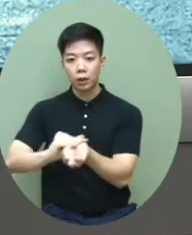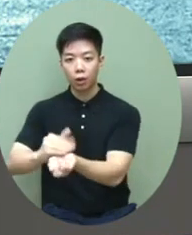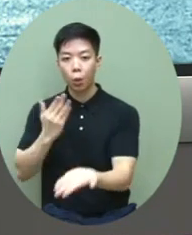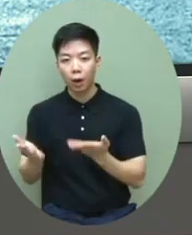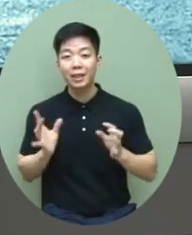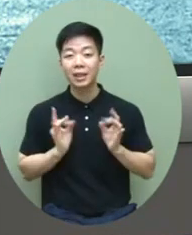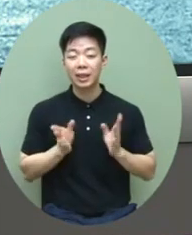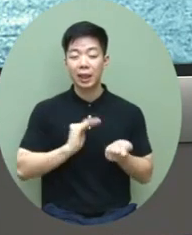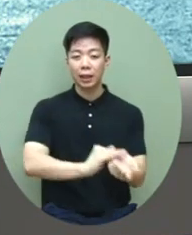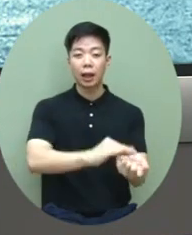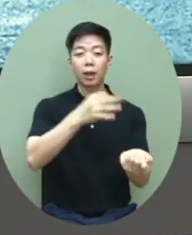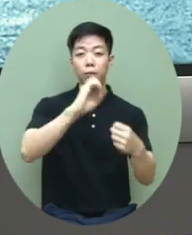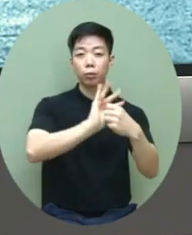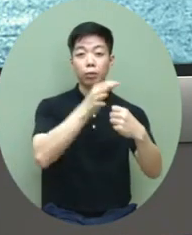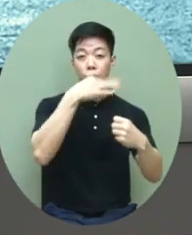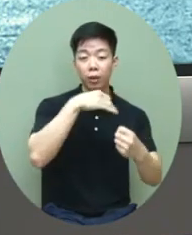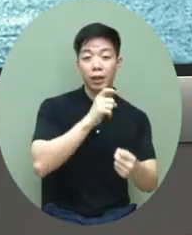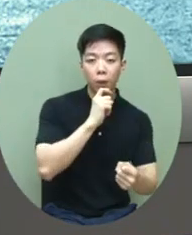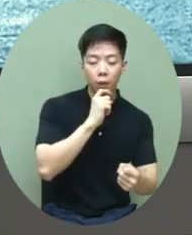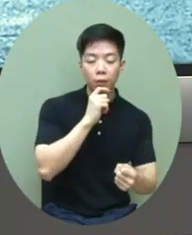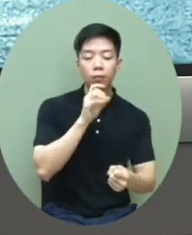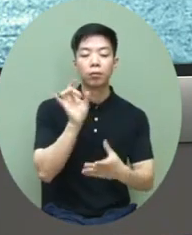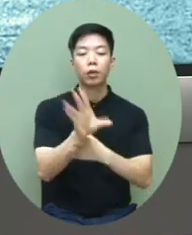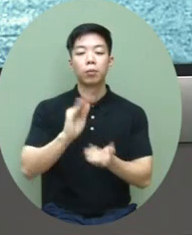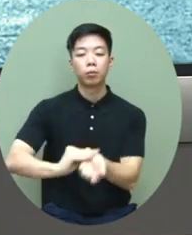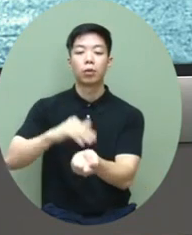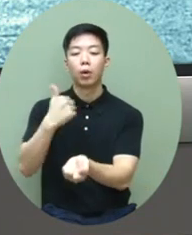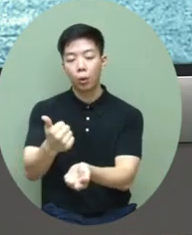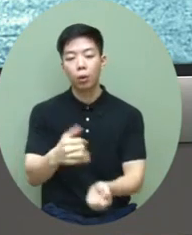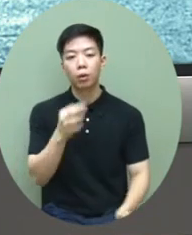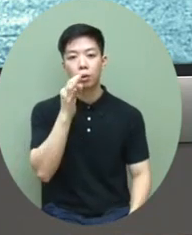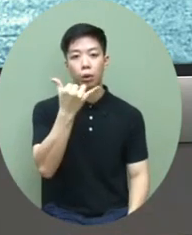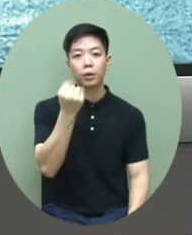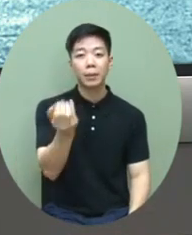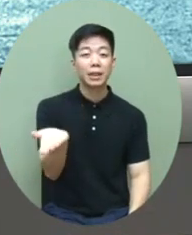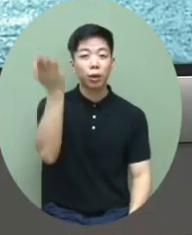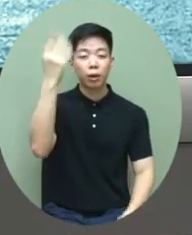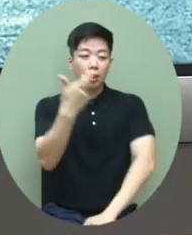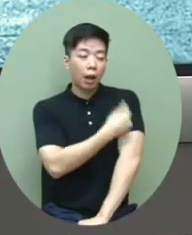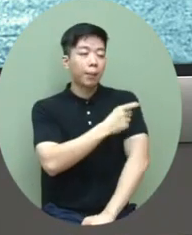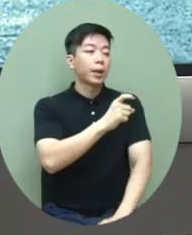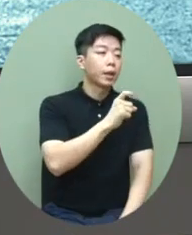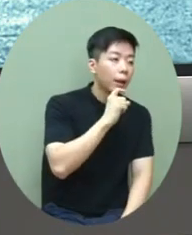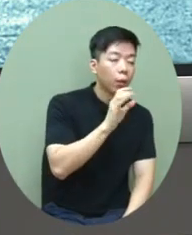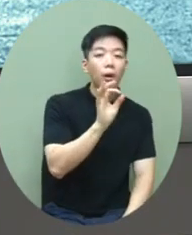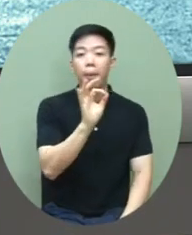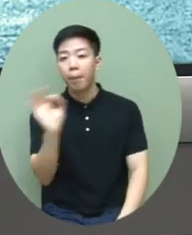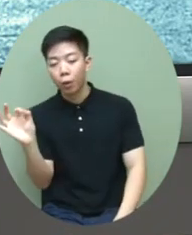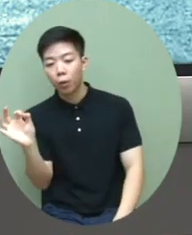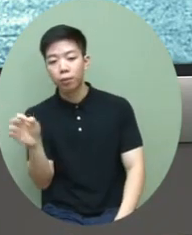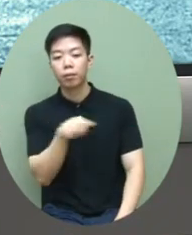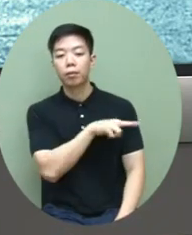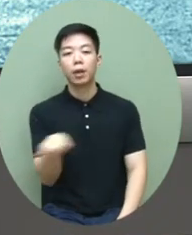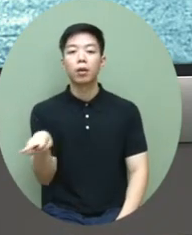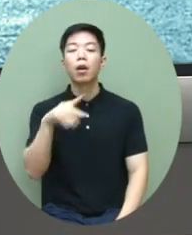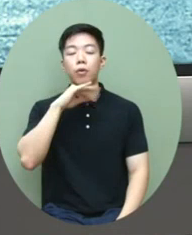冠藥物供應啦。因為60歲以上，唔理佢有冇打過疫苗啦。只要他有新冠的病徵，我們都